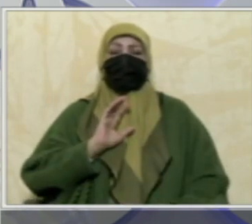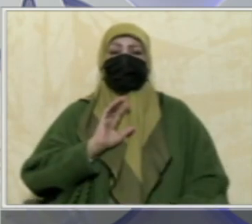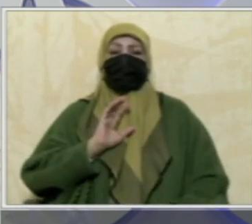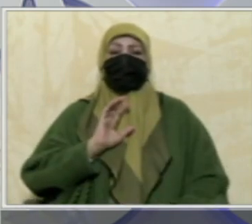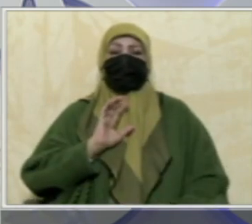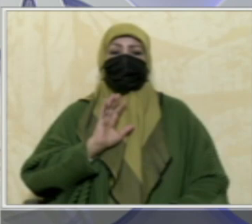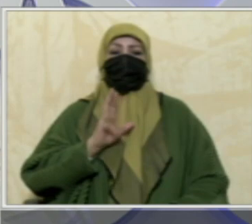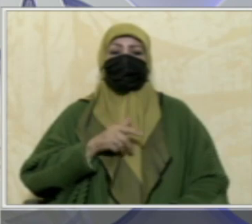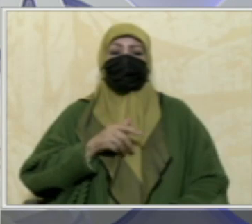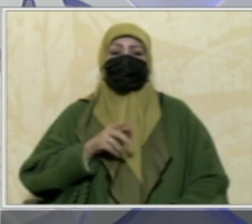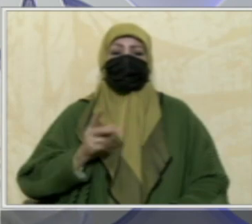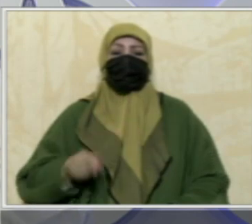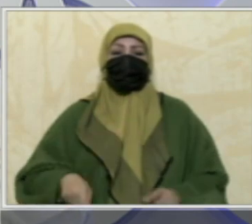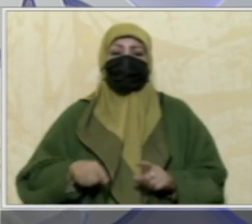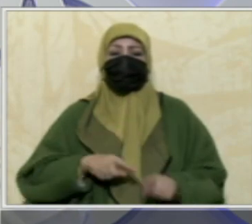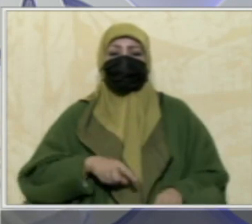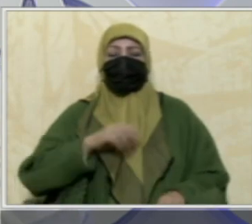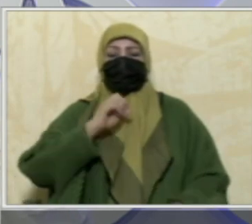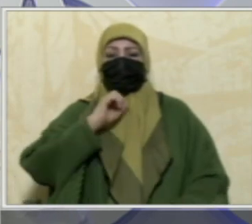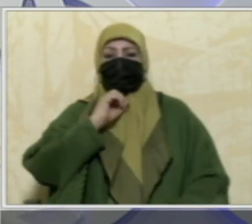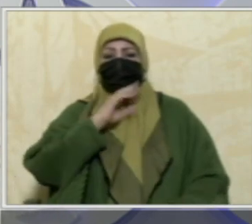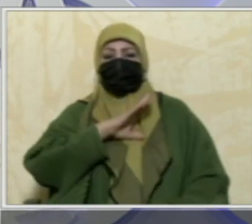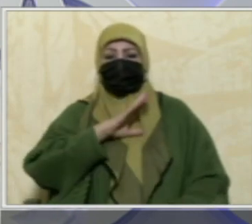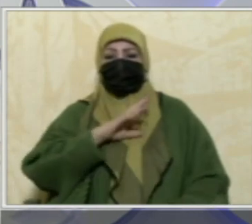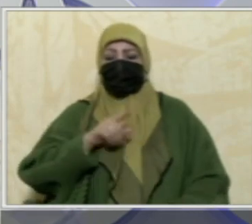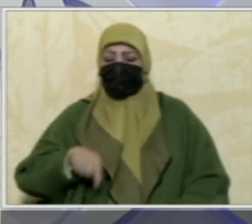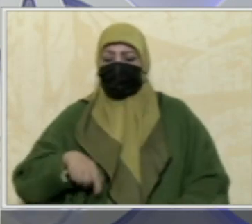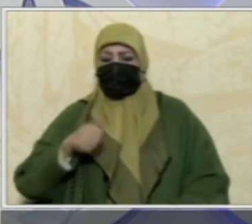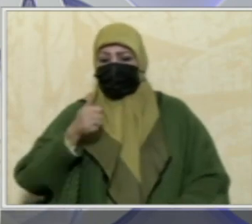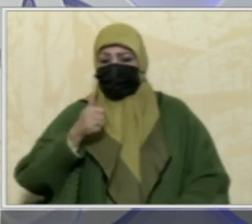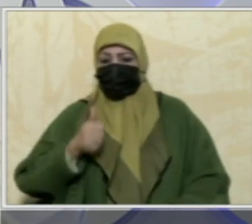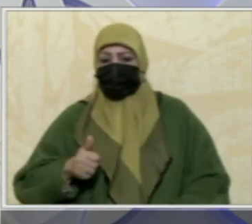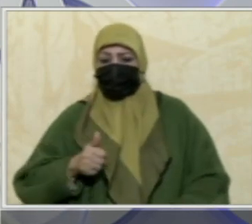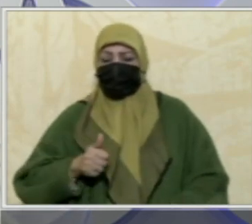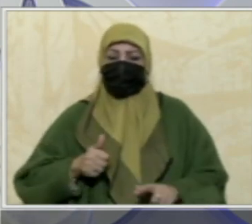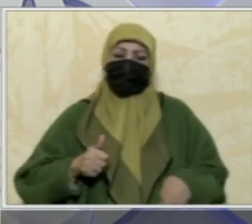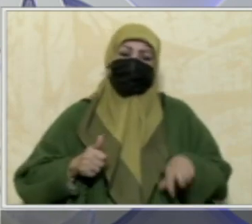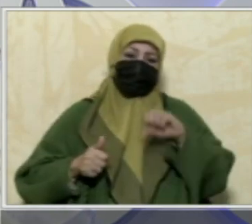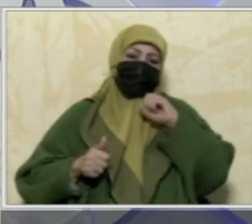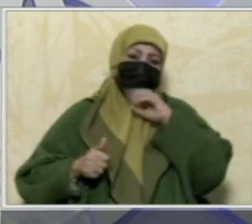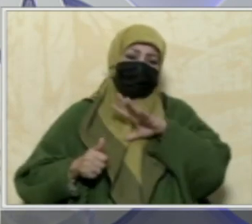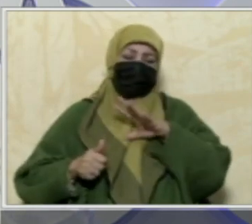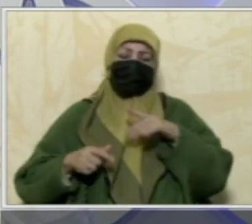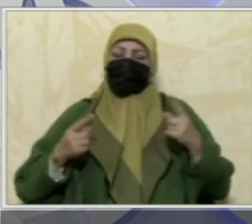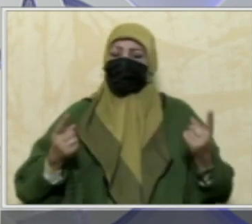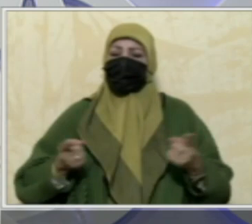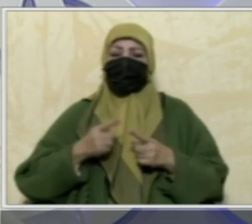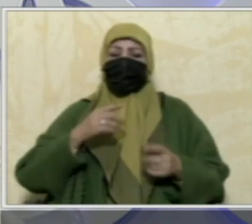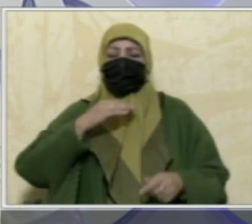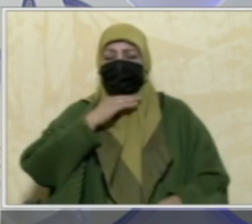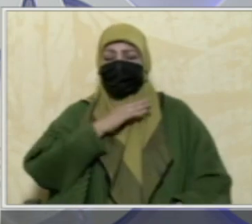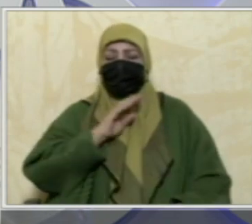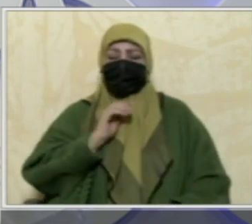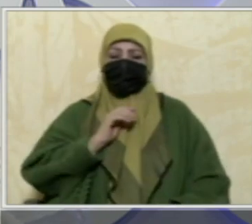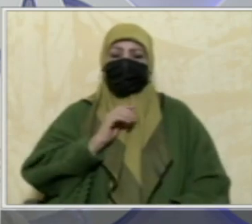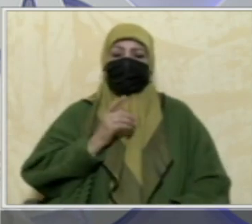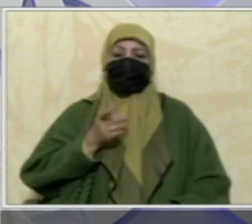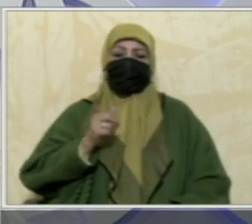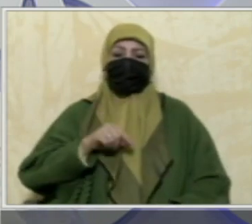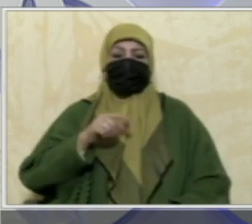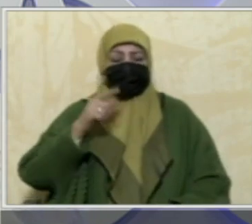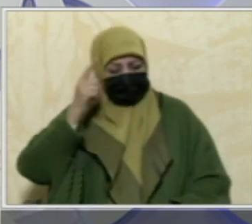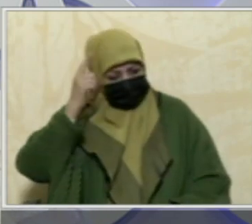اما لو كان انبوبه فاسده وانبوبه صالحه لا باس بها الناس يسالون عن مكسور القرن يا شيخ احنا عندنا كبش